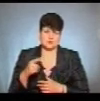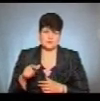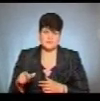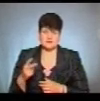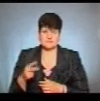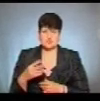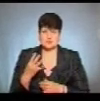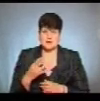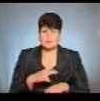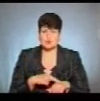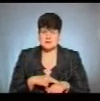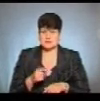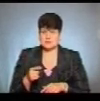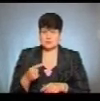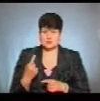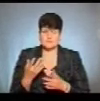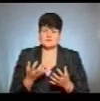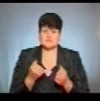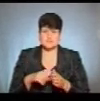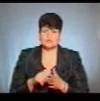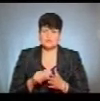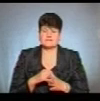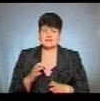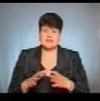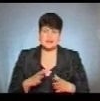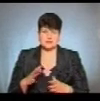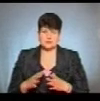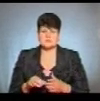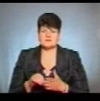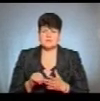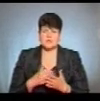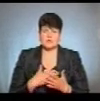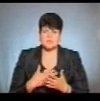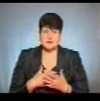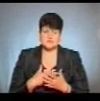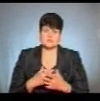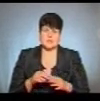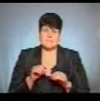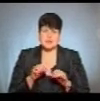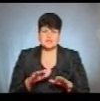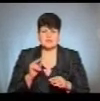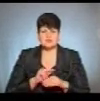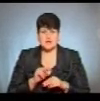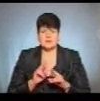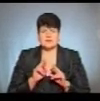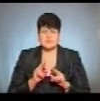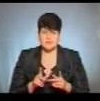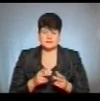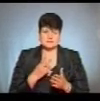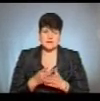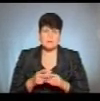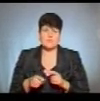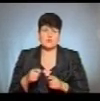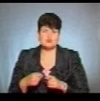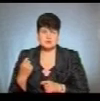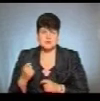24 поліцейських з Тернопільщини взяли участь у тренінгу. Представники громадянської мережі «Опора» навчали їх, як реагувати на порушення